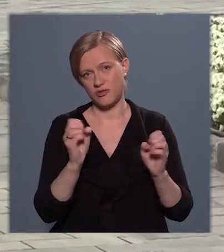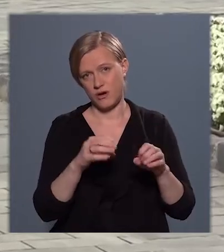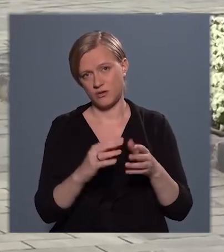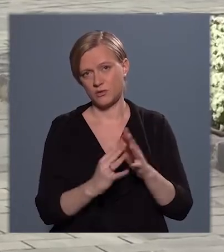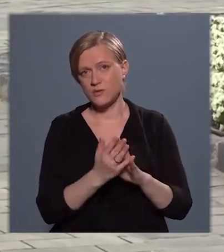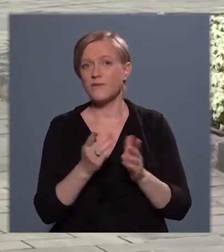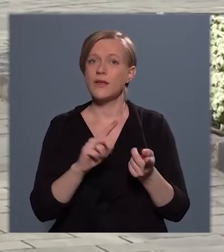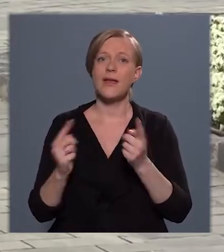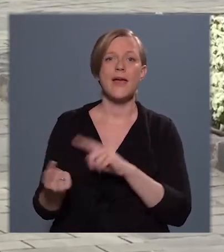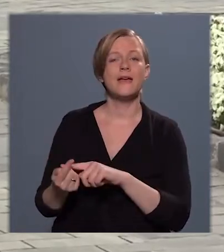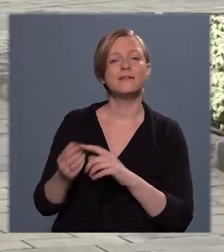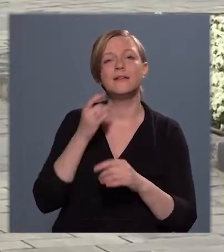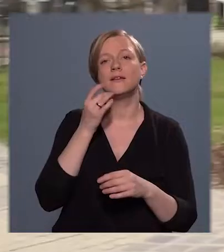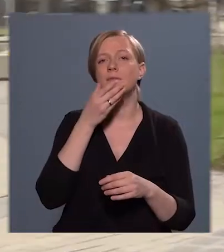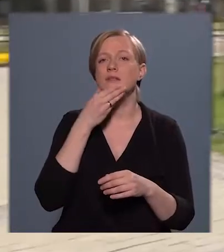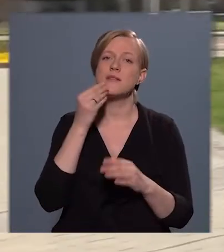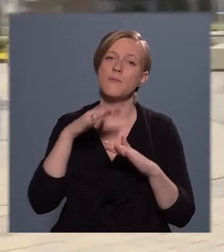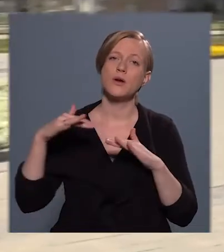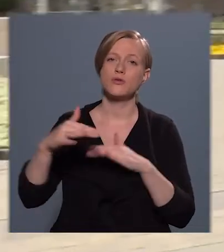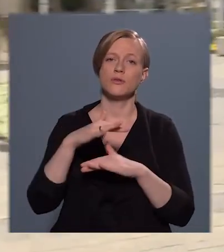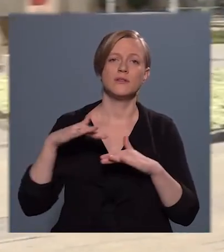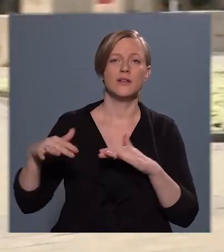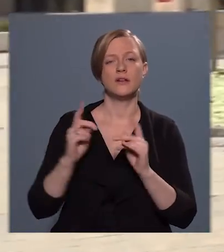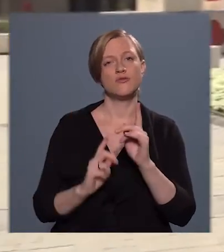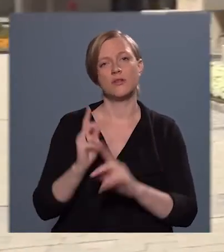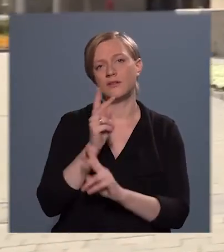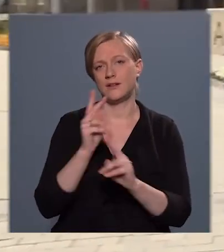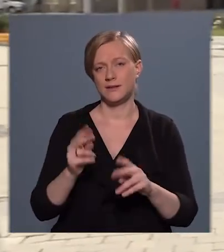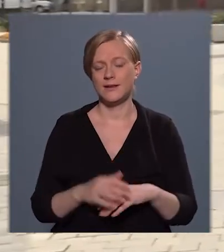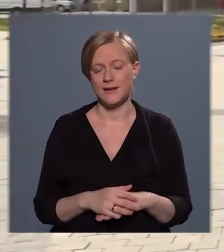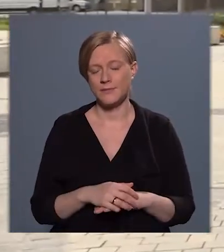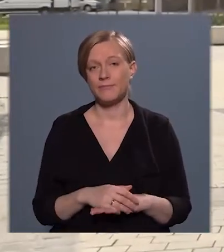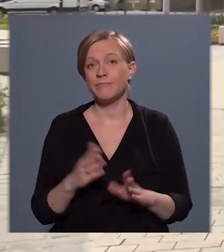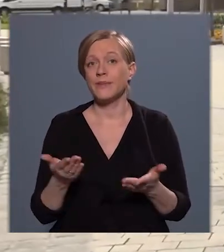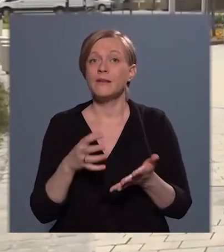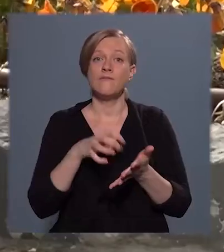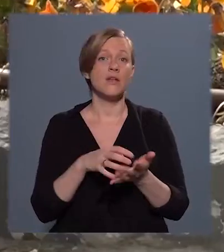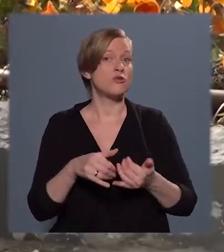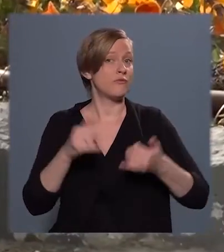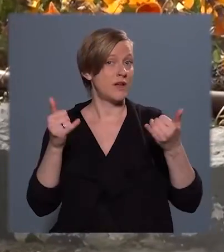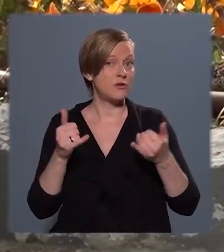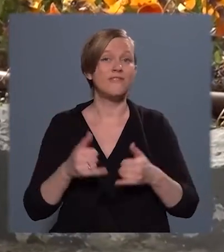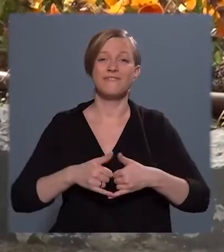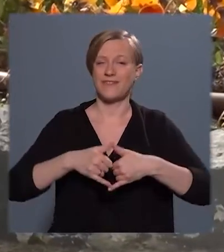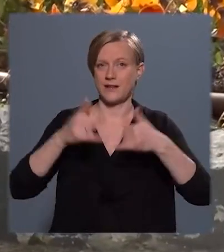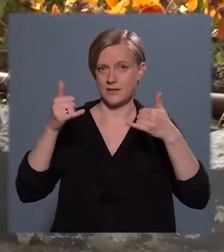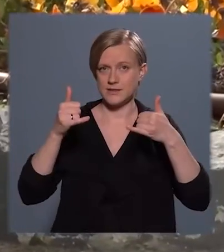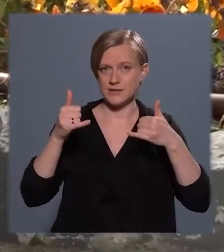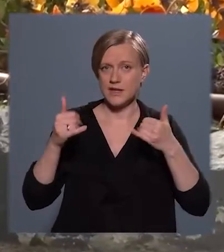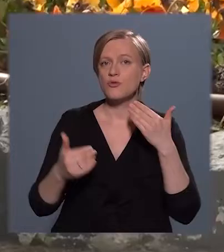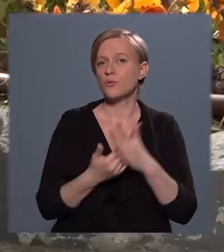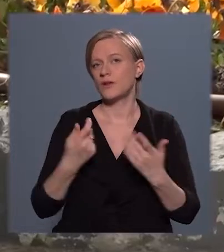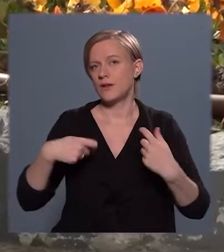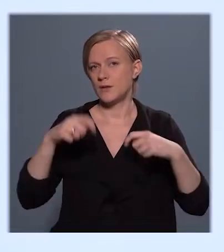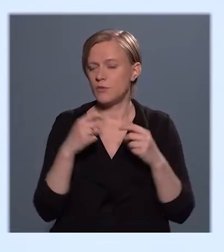helyette inkább egy szép parkosított területen sétálhatunk. Tehát a város fejlődése, fejlesztése, az új